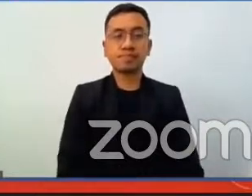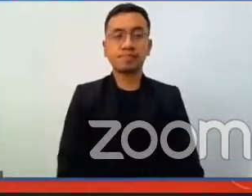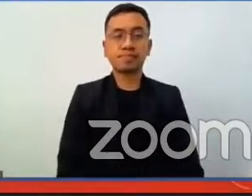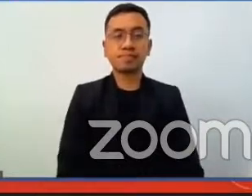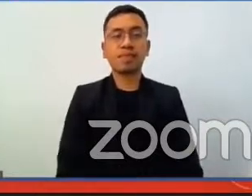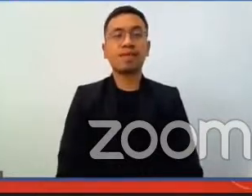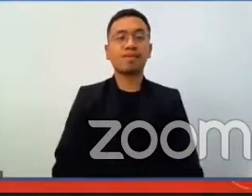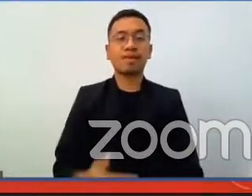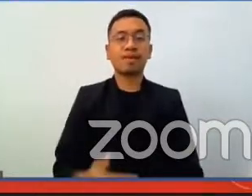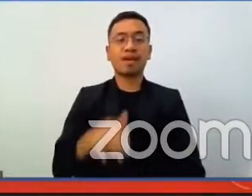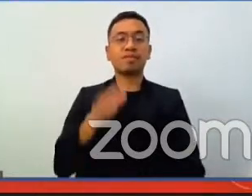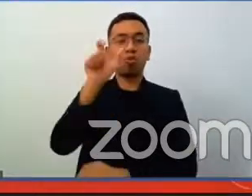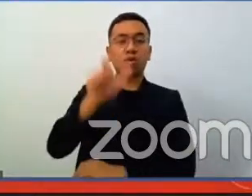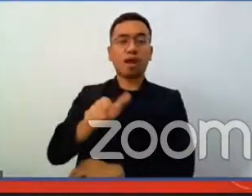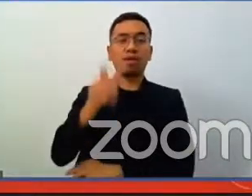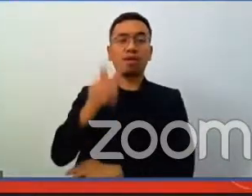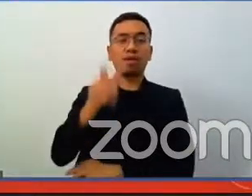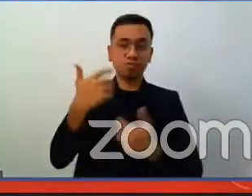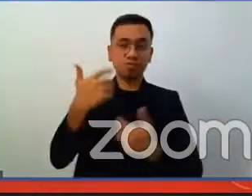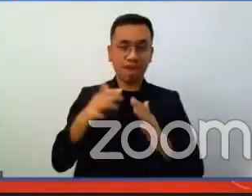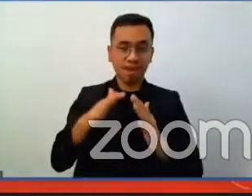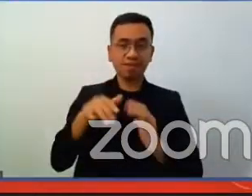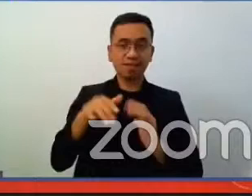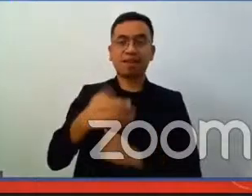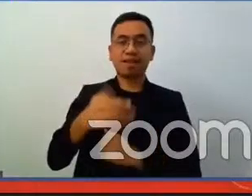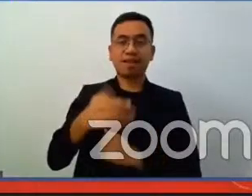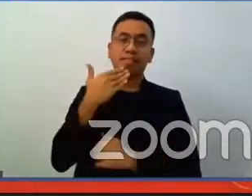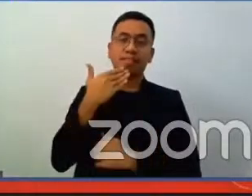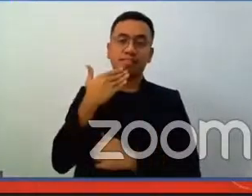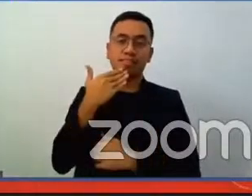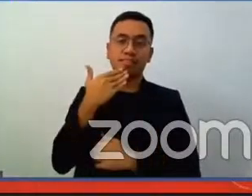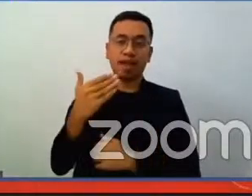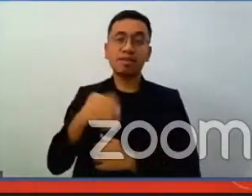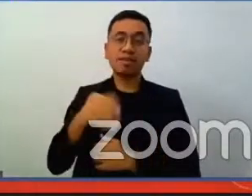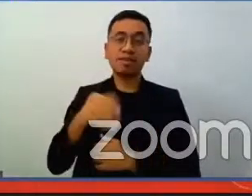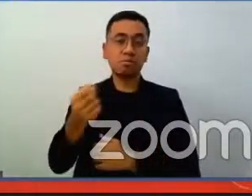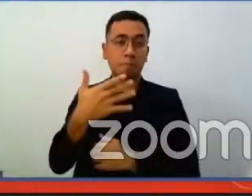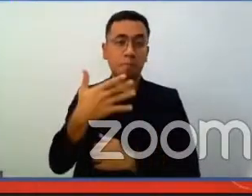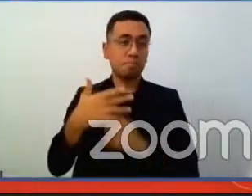untuk pembicara sudah selesai semua, kita lanjutkan untuk sesi tanya jawab Bapak Ibu.